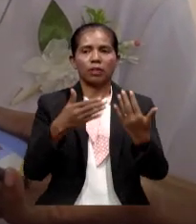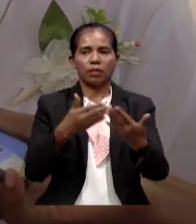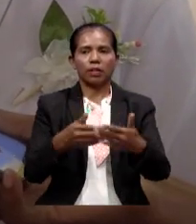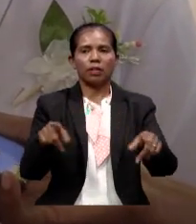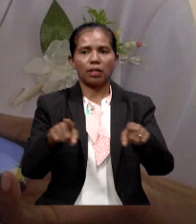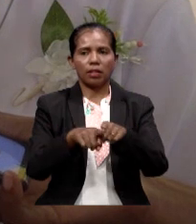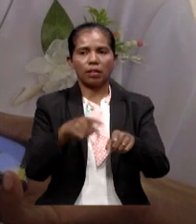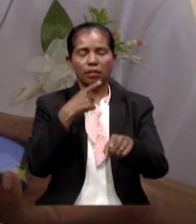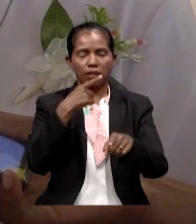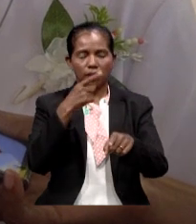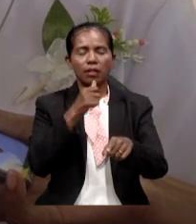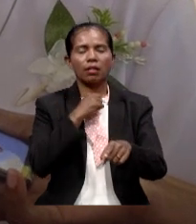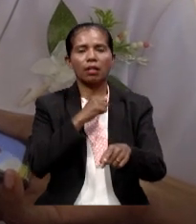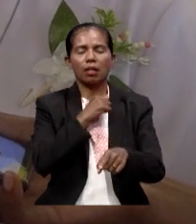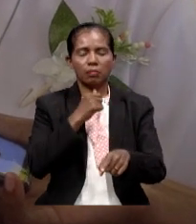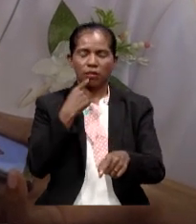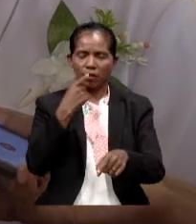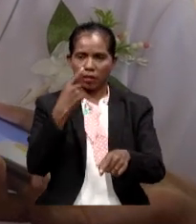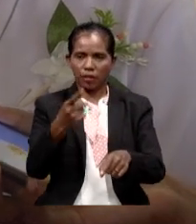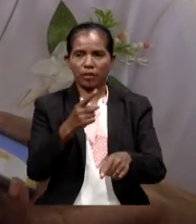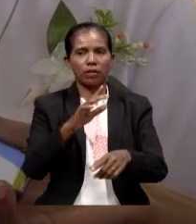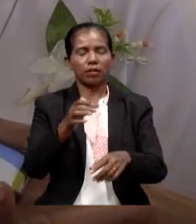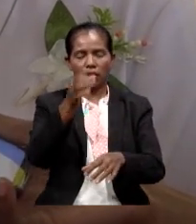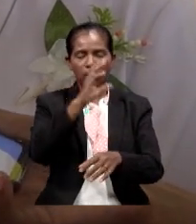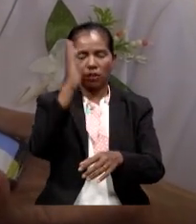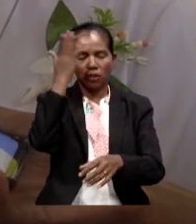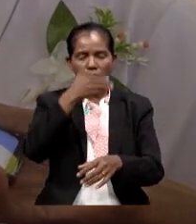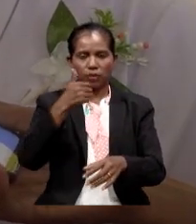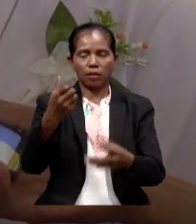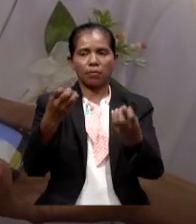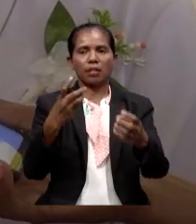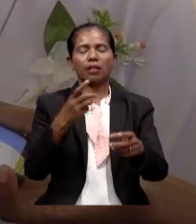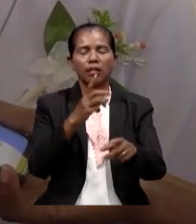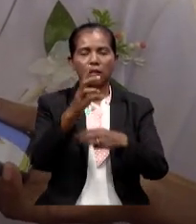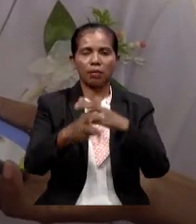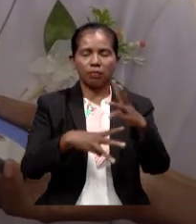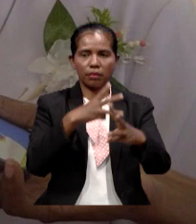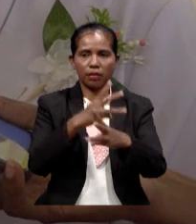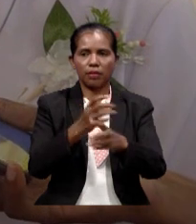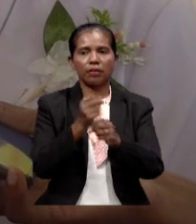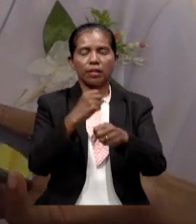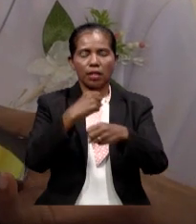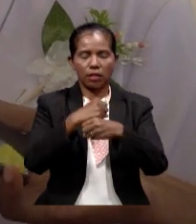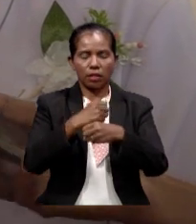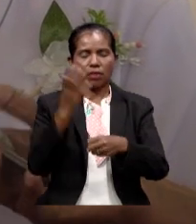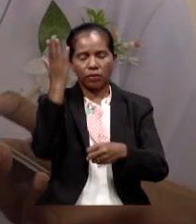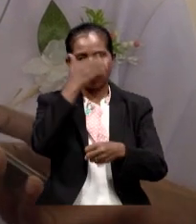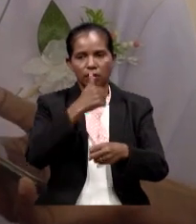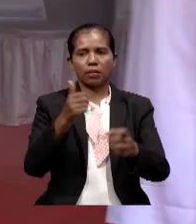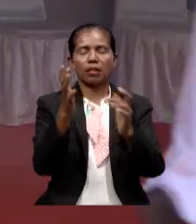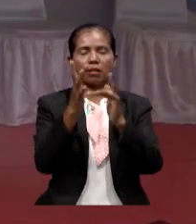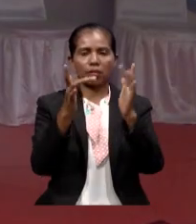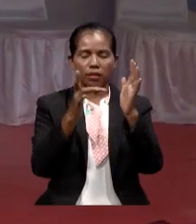uhi amu hati tete ona katak buat furak barak iha mundu. Maibe ida nebe halone furak liu nemak Jesus